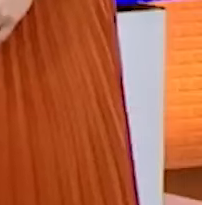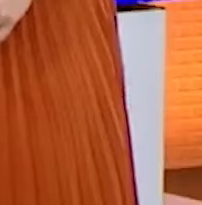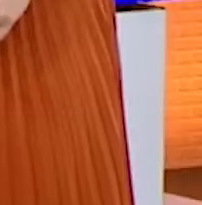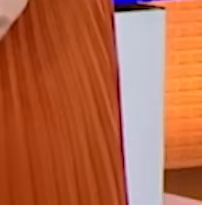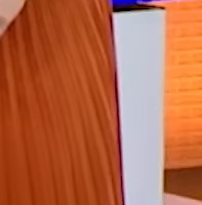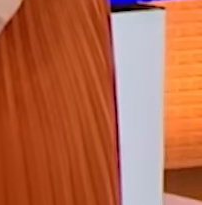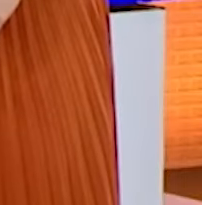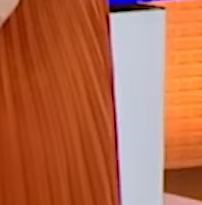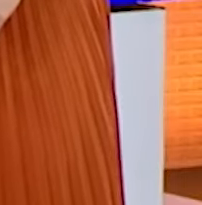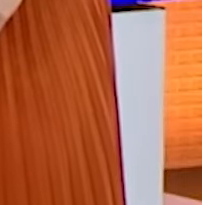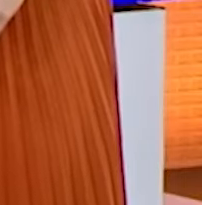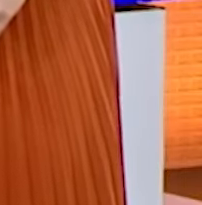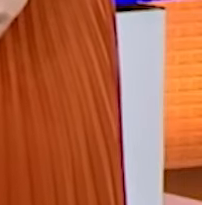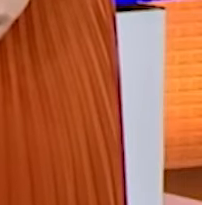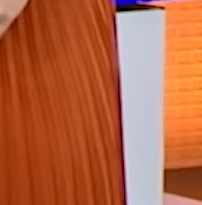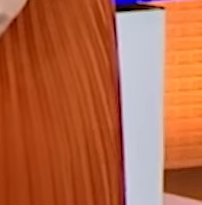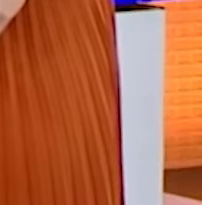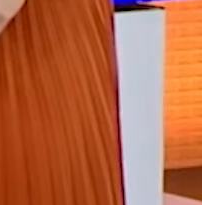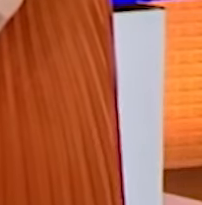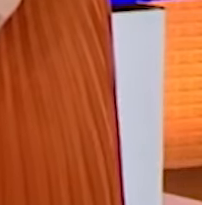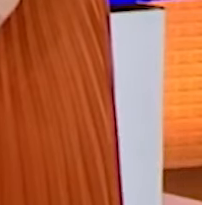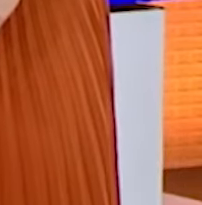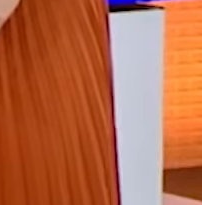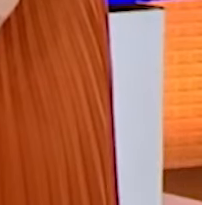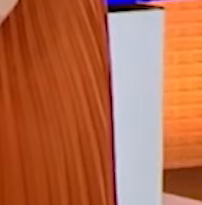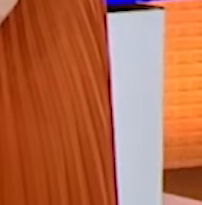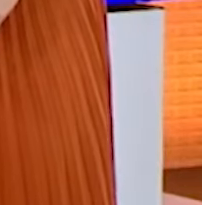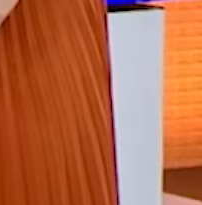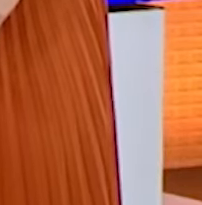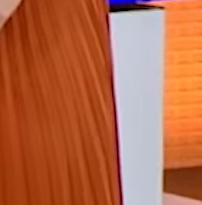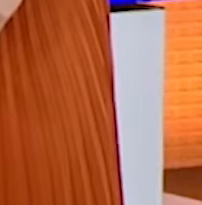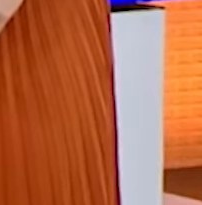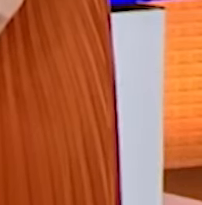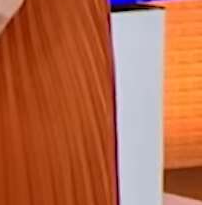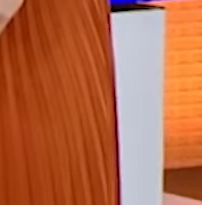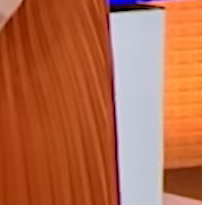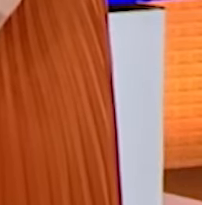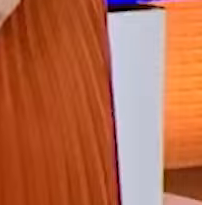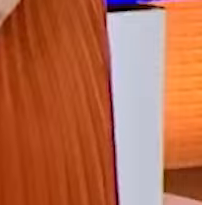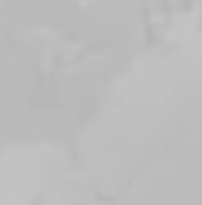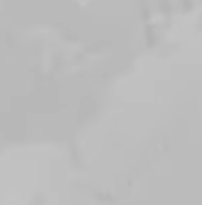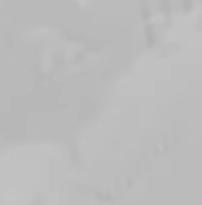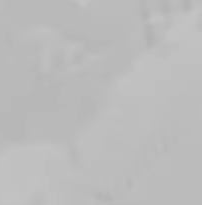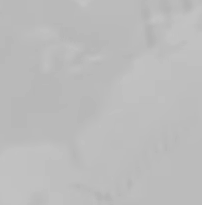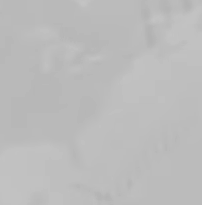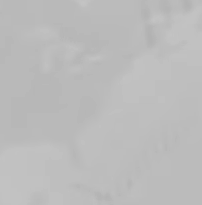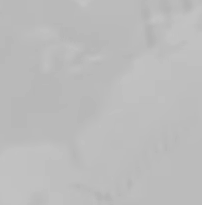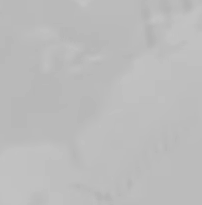kami sa GMA Pinoy TV at sa www.gmanews.tv.